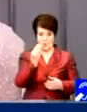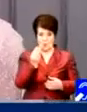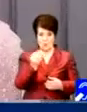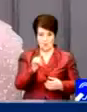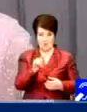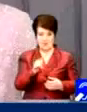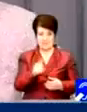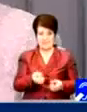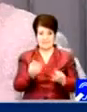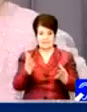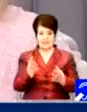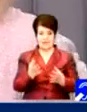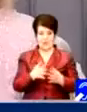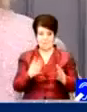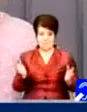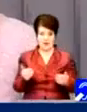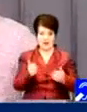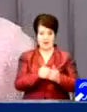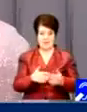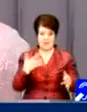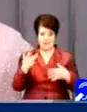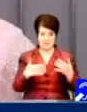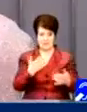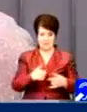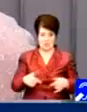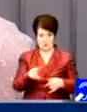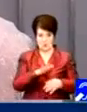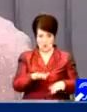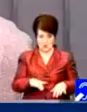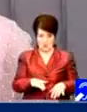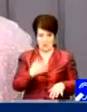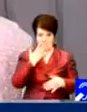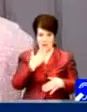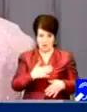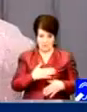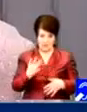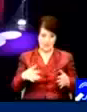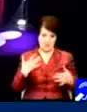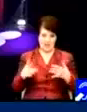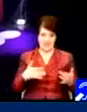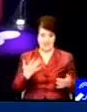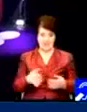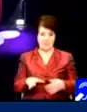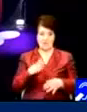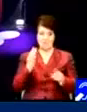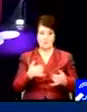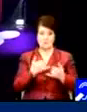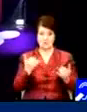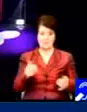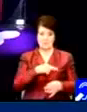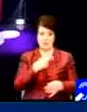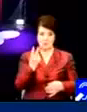show de zile mari. Alături de noi vor fi artiștii noștri autohtoni, cei mai iubiți artiști autohtoni. Au fost oferite premii